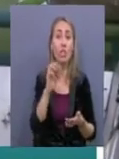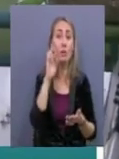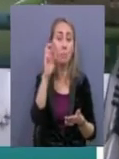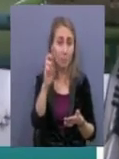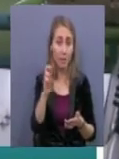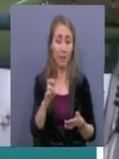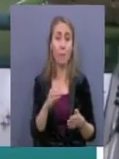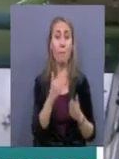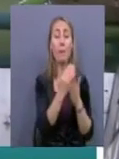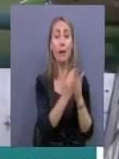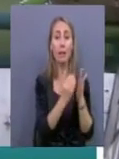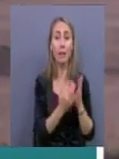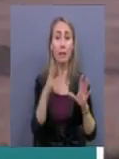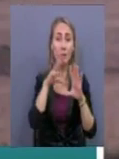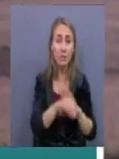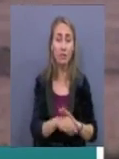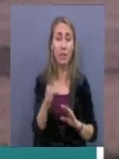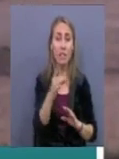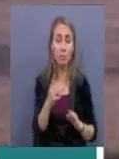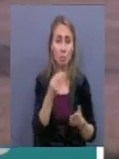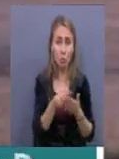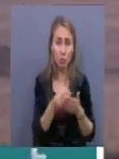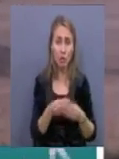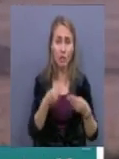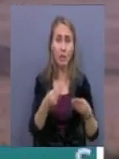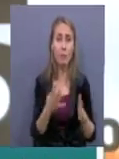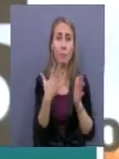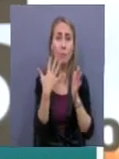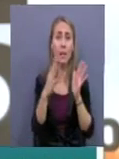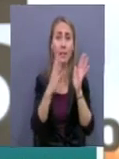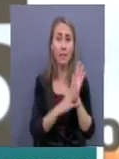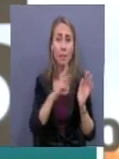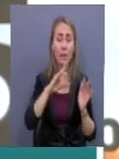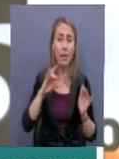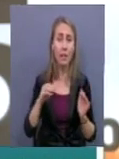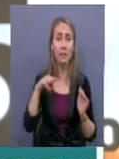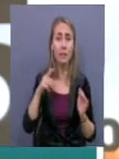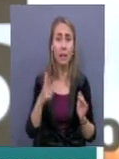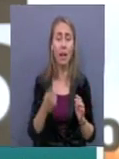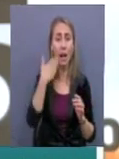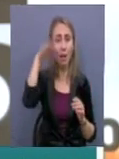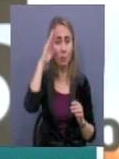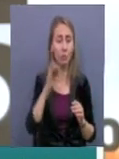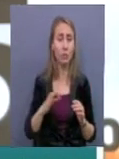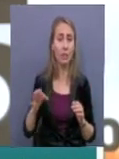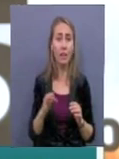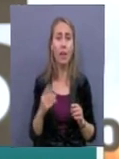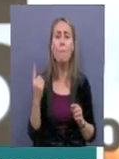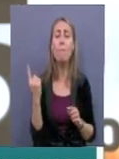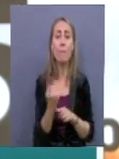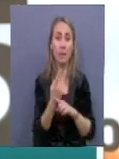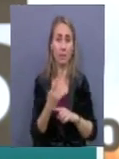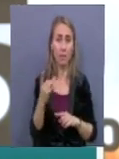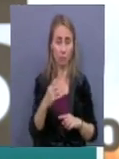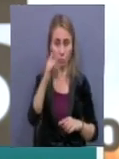болып қолға алған. Бүгінде 22 әскери қызметшіге пәтер кілті табысталды. Қарқынды түрде жұмыс жүргізілу басталды. 2